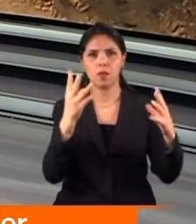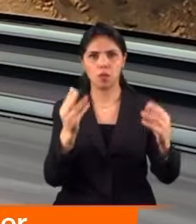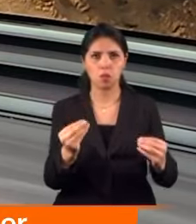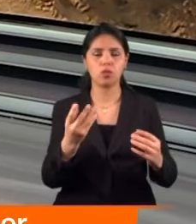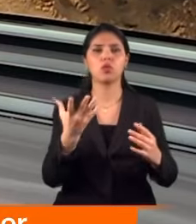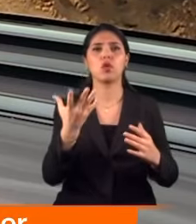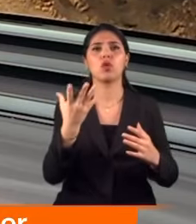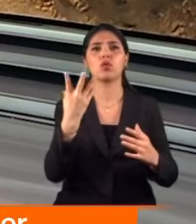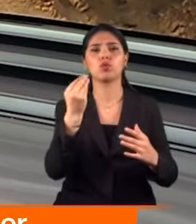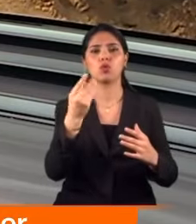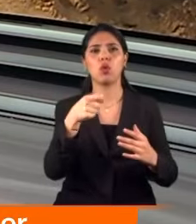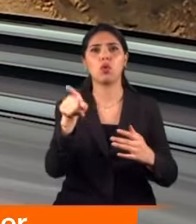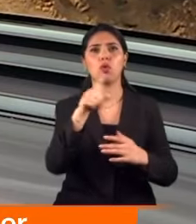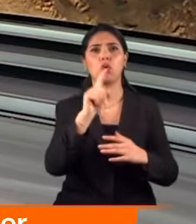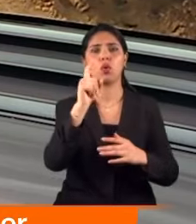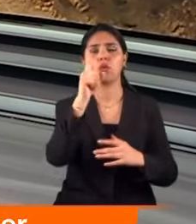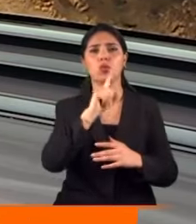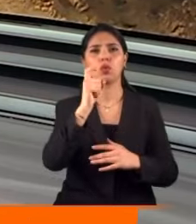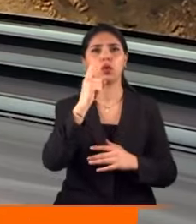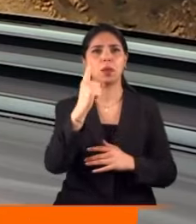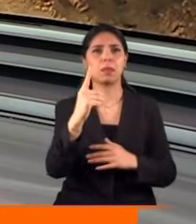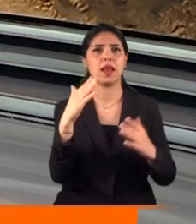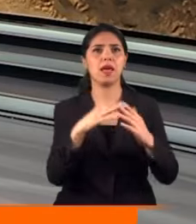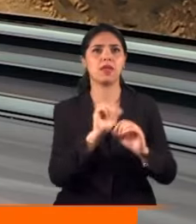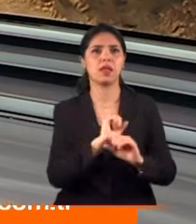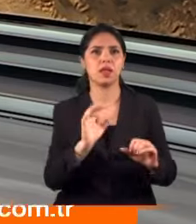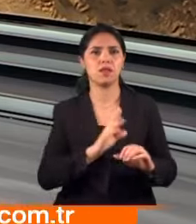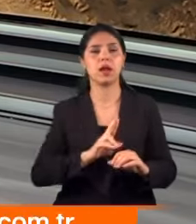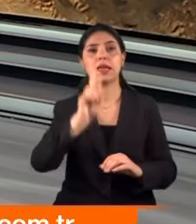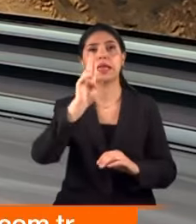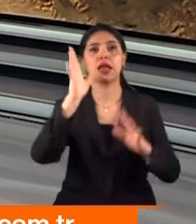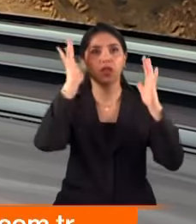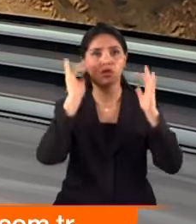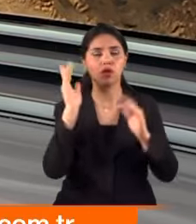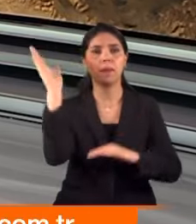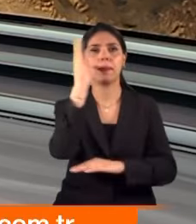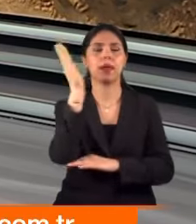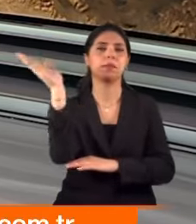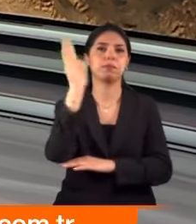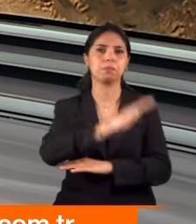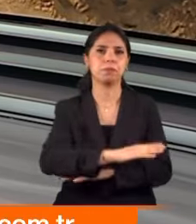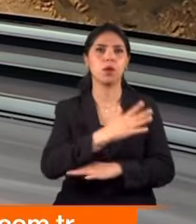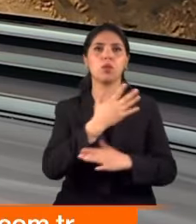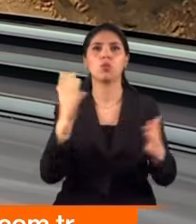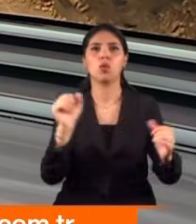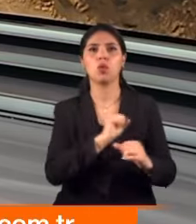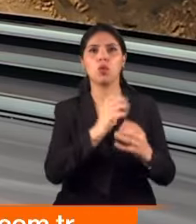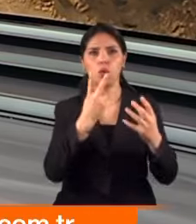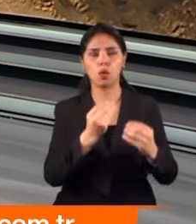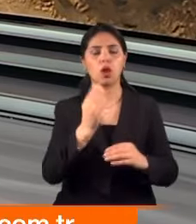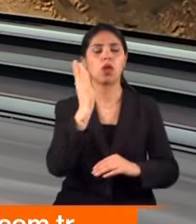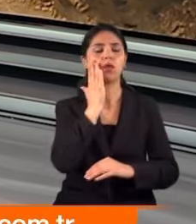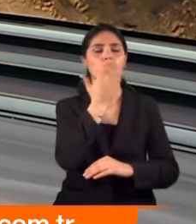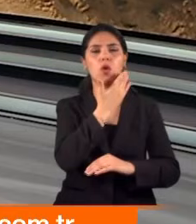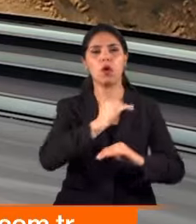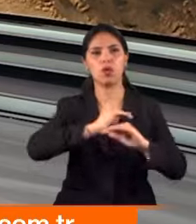çoğu kerpiç, 191 evde hasar meydana geldi. 7 caminin de minaresi yıkıldı. Büyük korku yaşayan Tokatlılar tüm